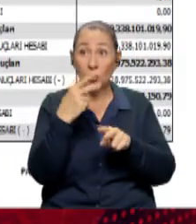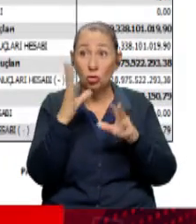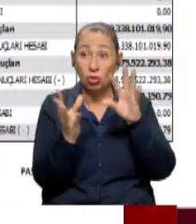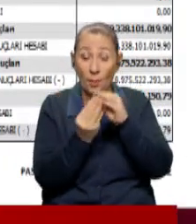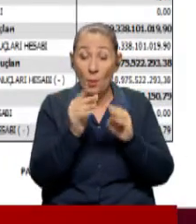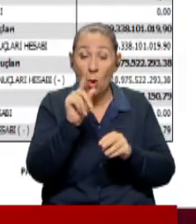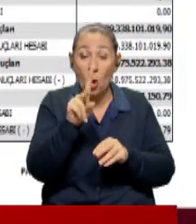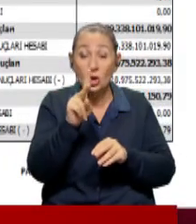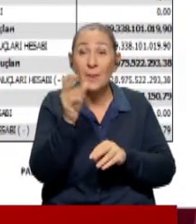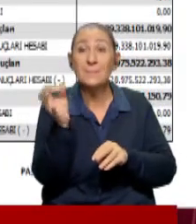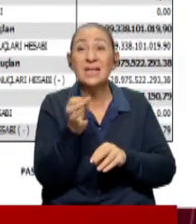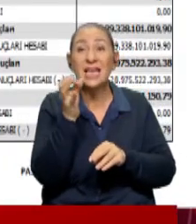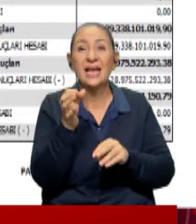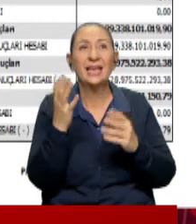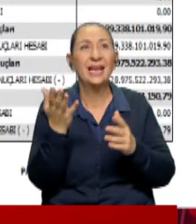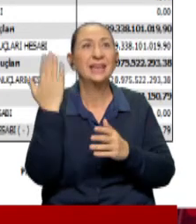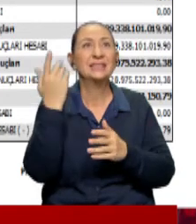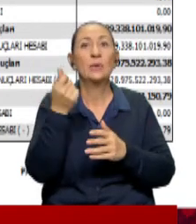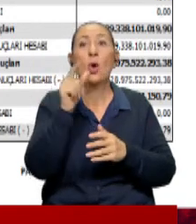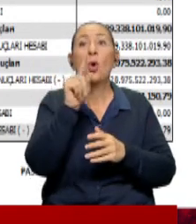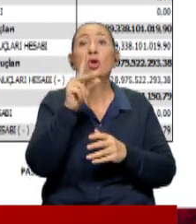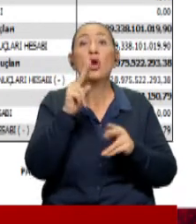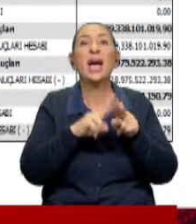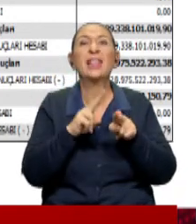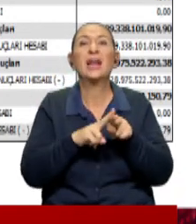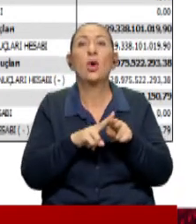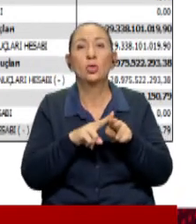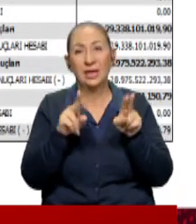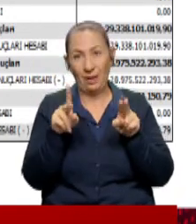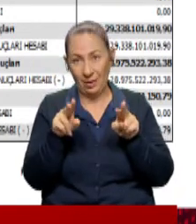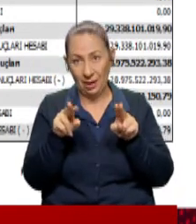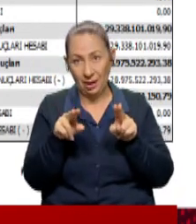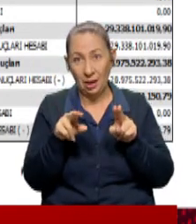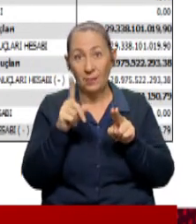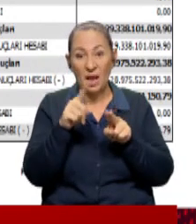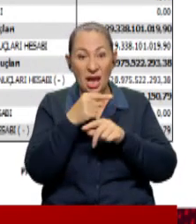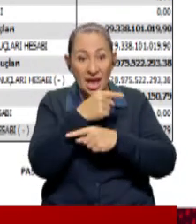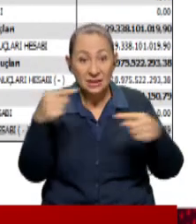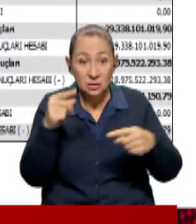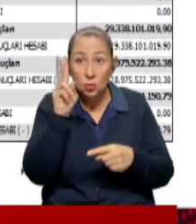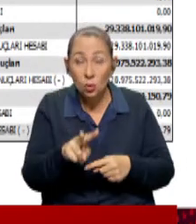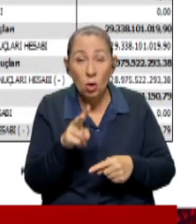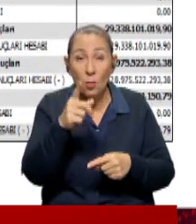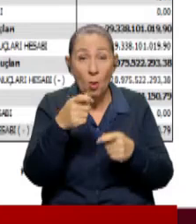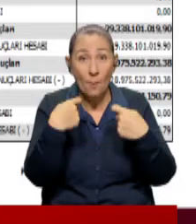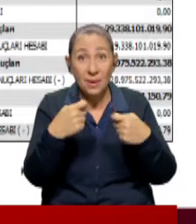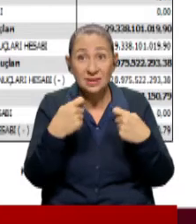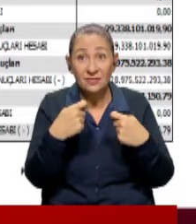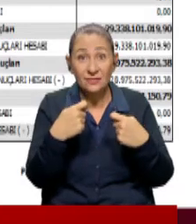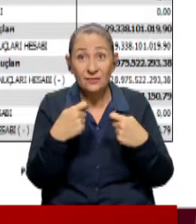toplamda 12 milyar yani eski parayla 12 katrilyon gibi bir açık gözüküyor. Bu